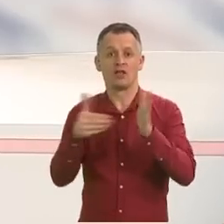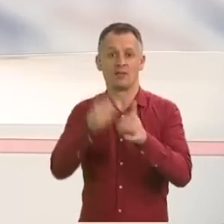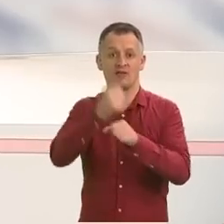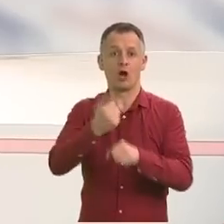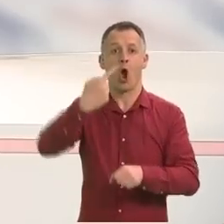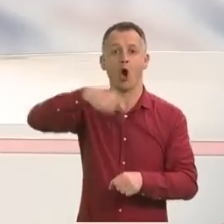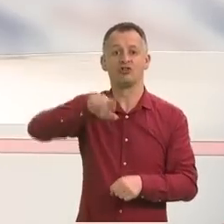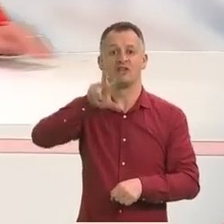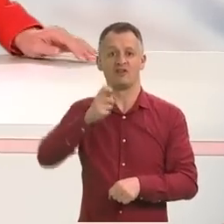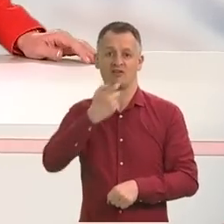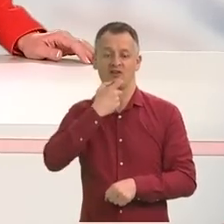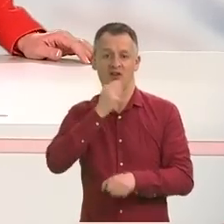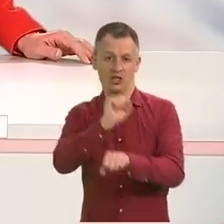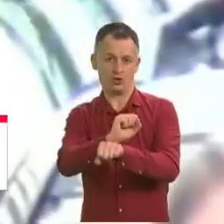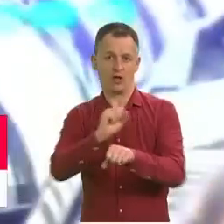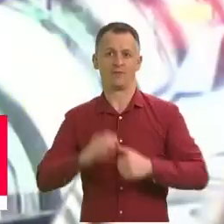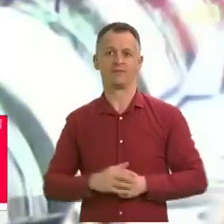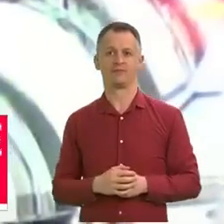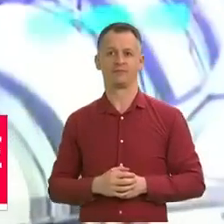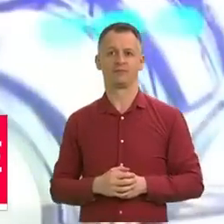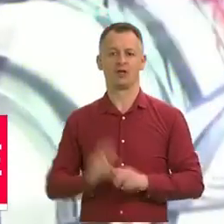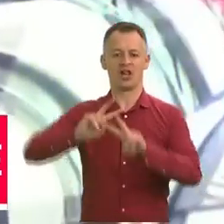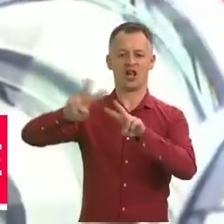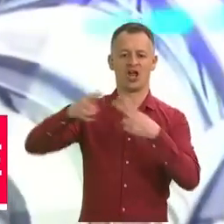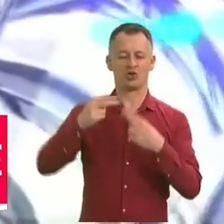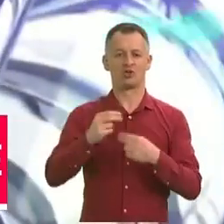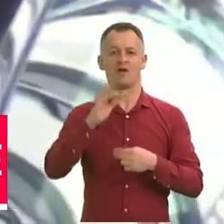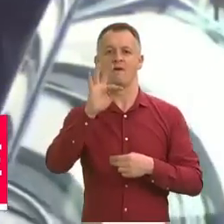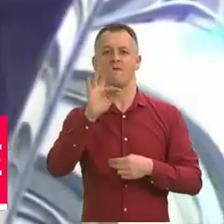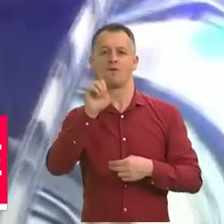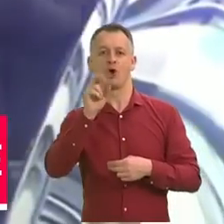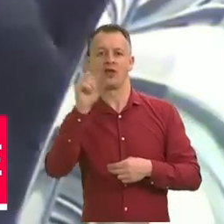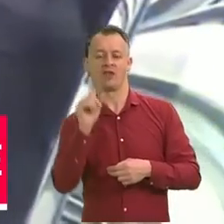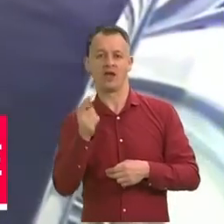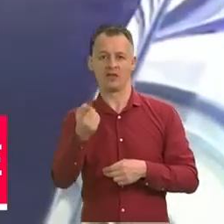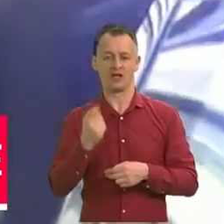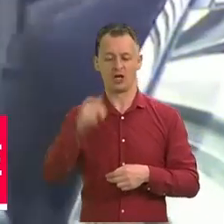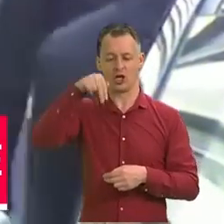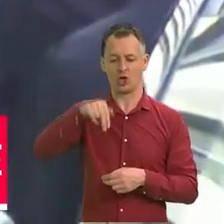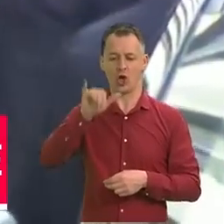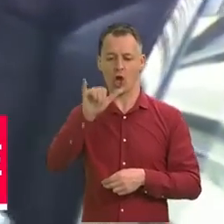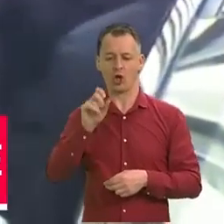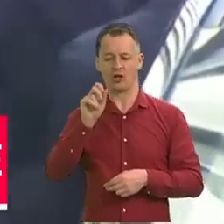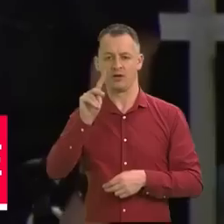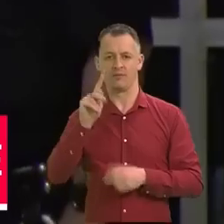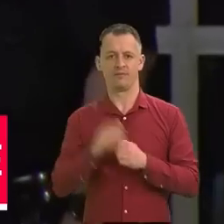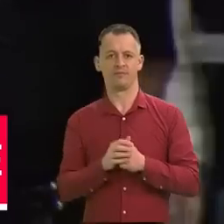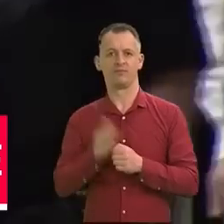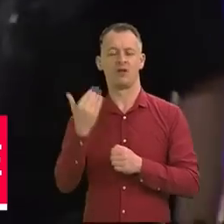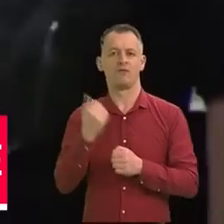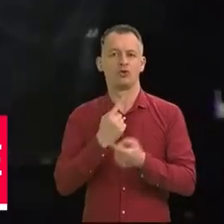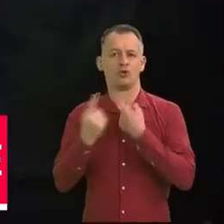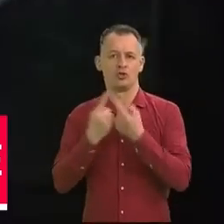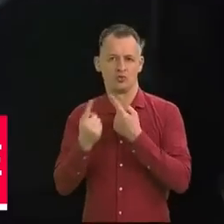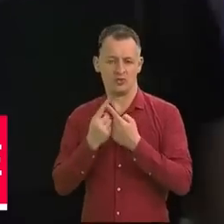după gratii. La întoarcerea în Florida din New York, Trump a ținut un prim discurs după acuzare. A fost unul atipic,